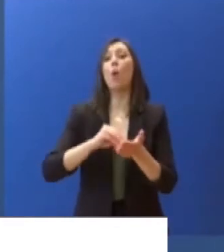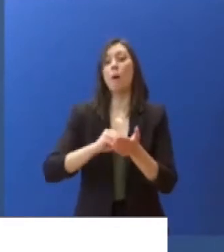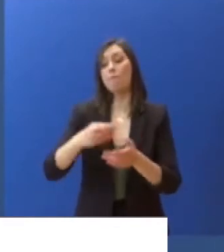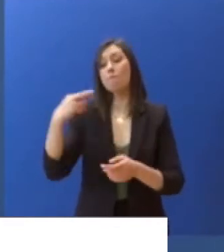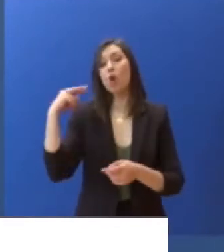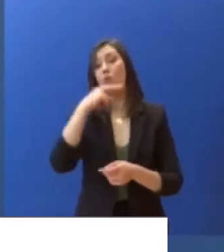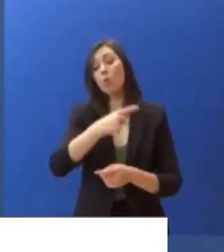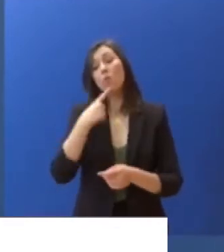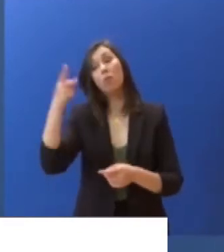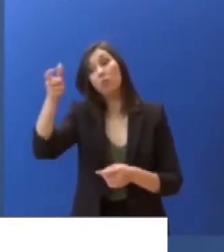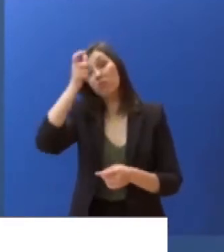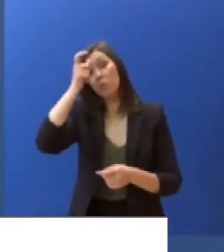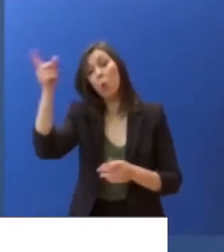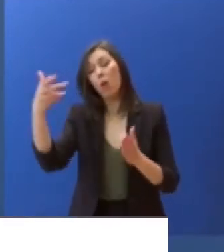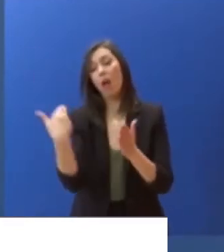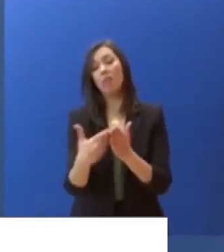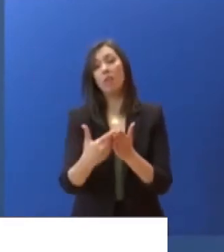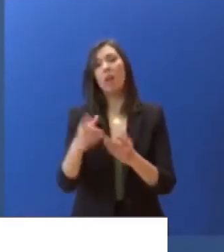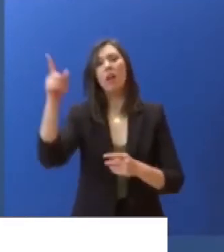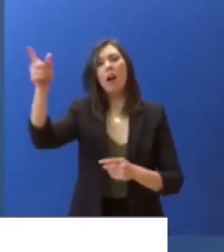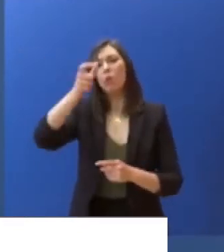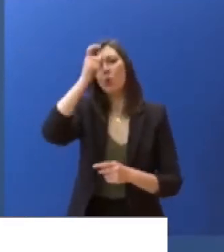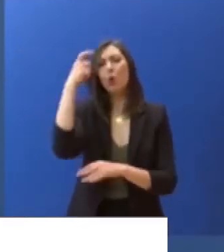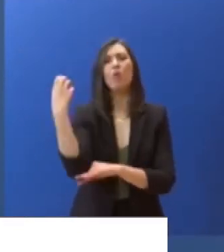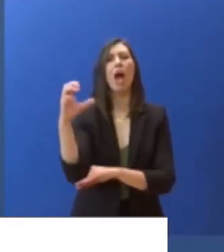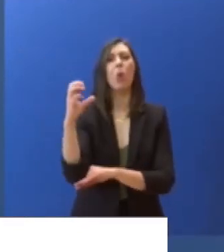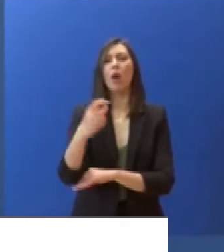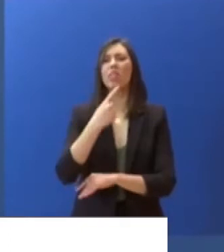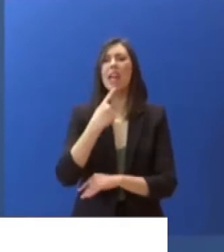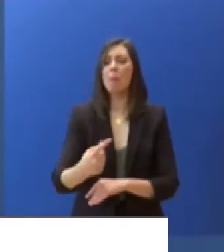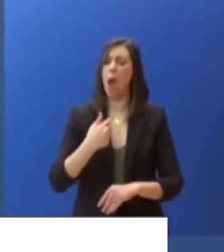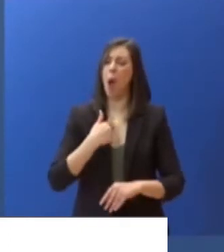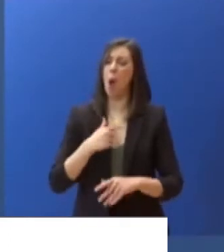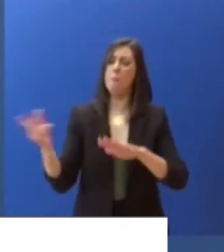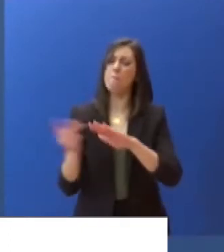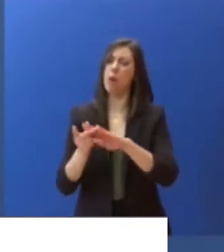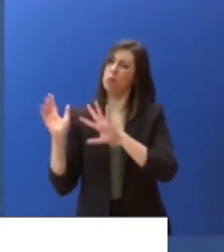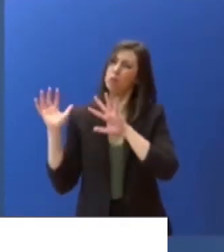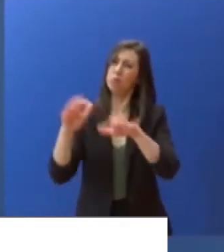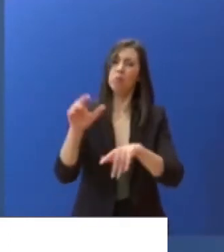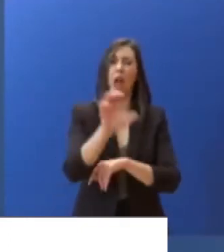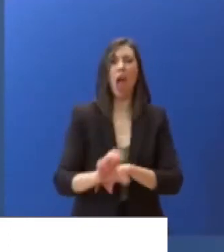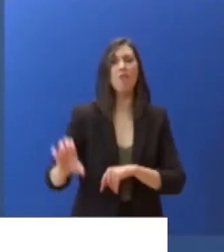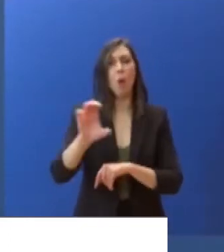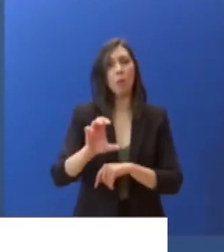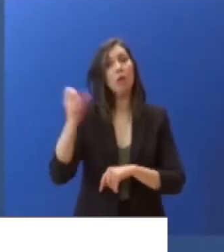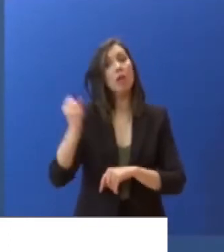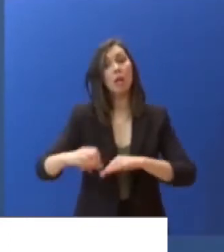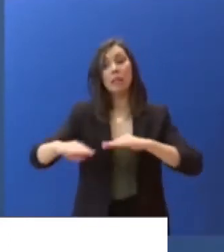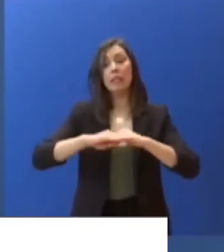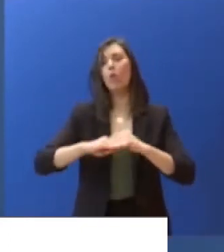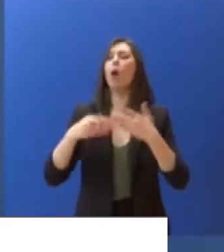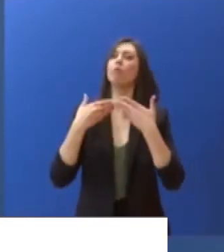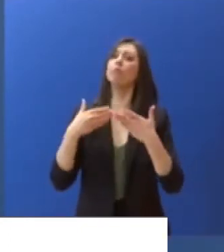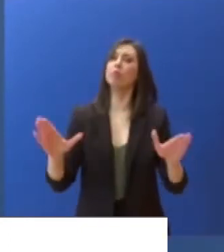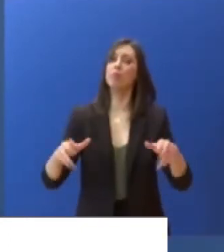οι απειλές του Τούρκου Προέδρου θα γεμίσει την Ευρώπη με μετανάστες και οι δηλώσεις του ότι άνοιξαν τα σύνορα. Οι δηλώσεις του Τούρκου Υπουργού